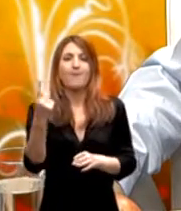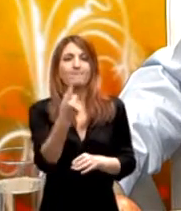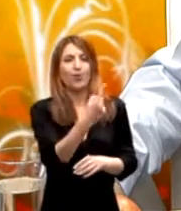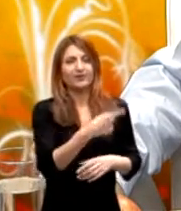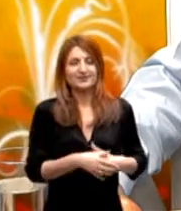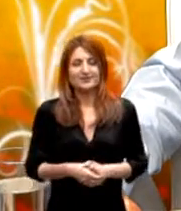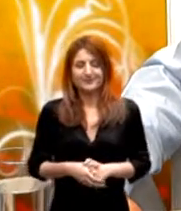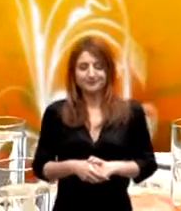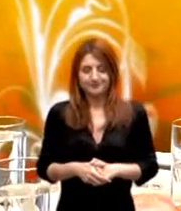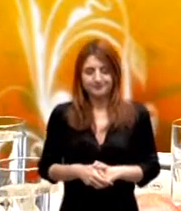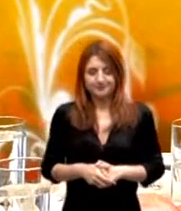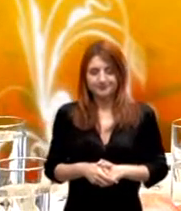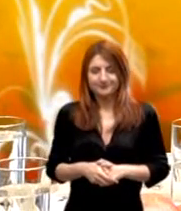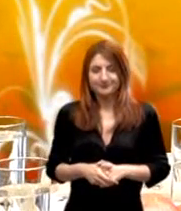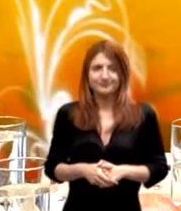Josip,